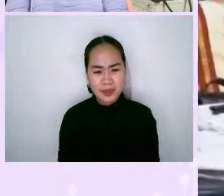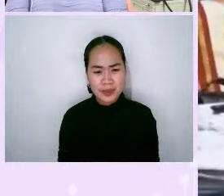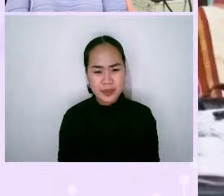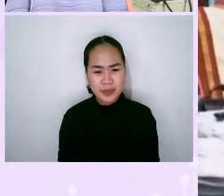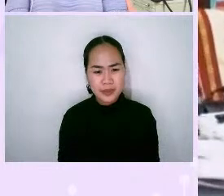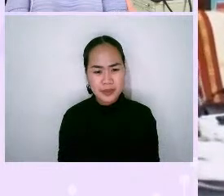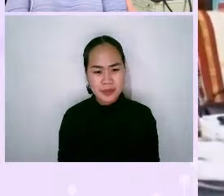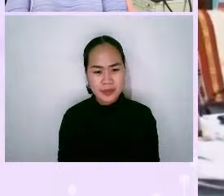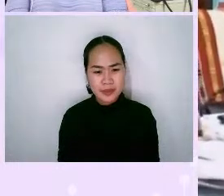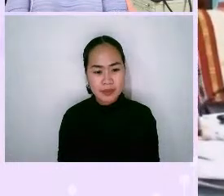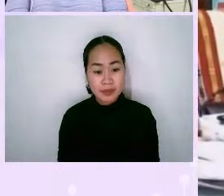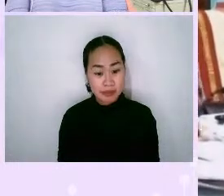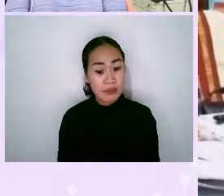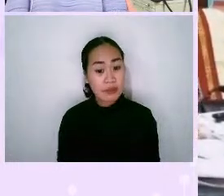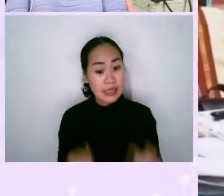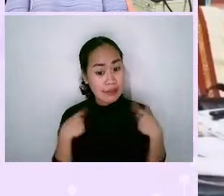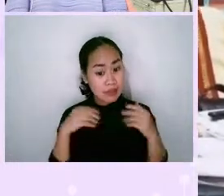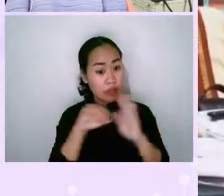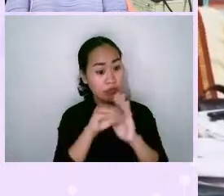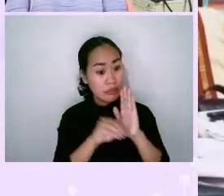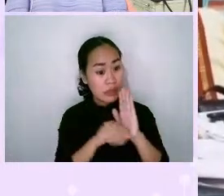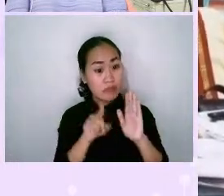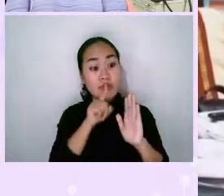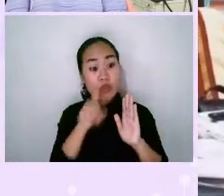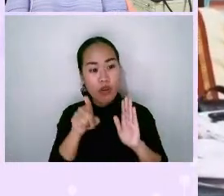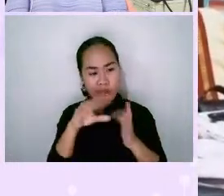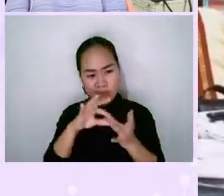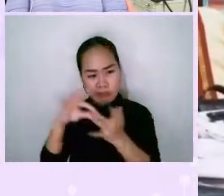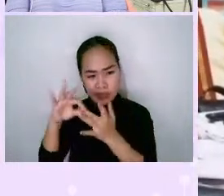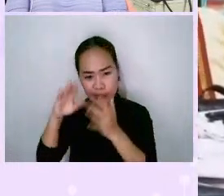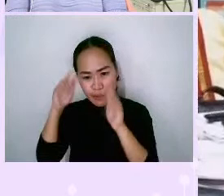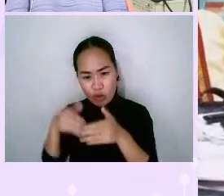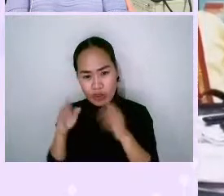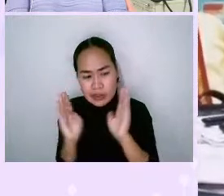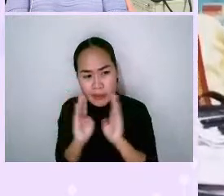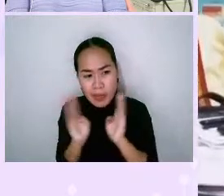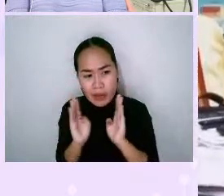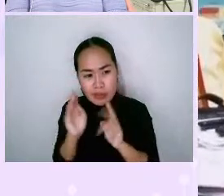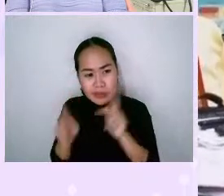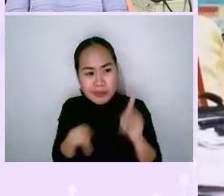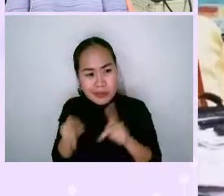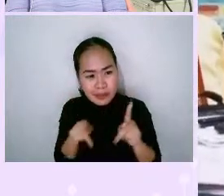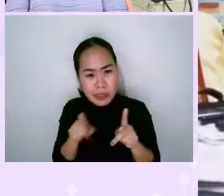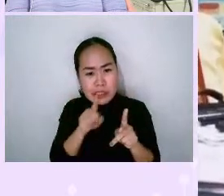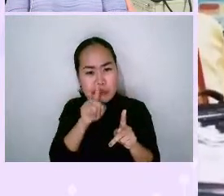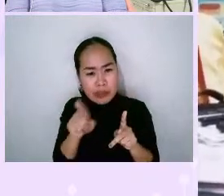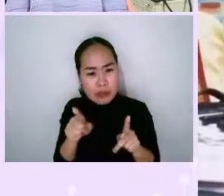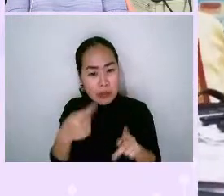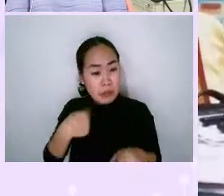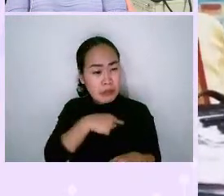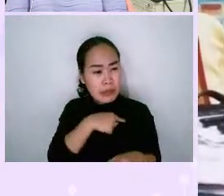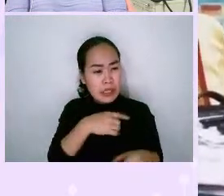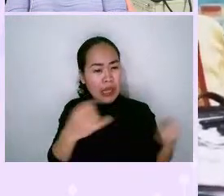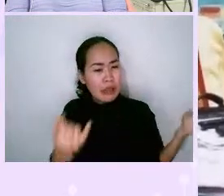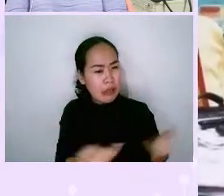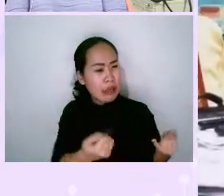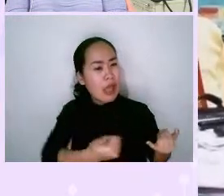There's an ordinance na priority ang tiga pagyo. That's why we are feeling, of course, yung ating